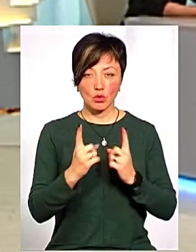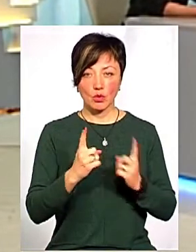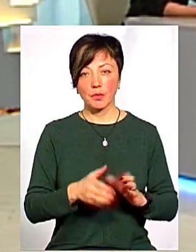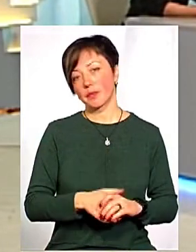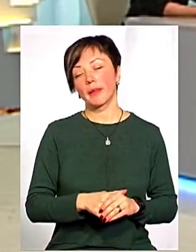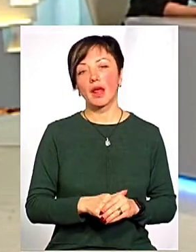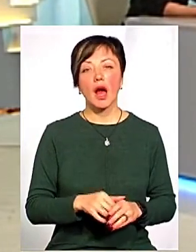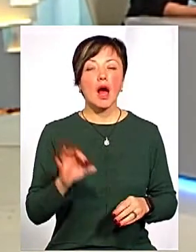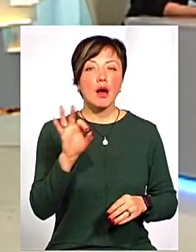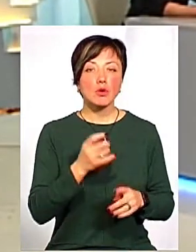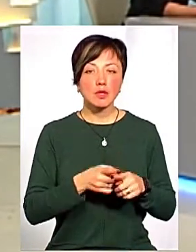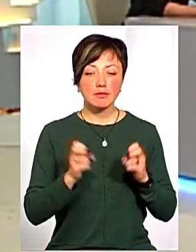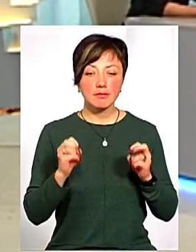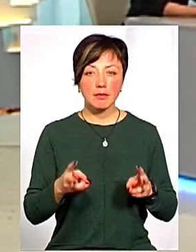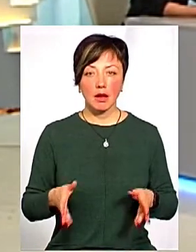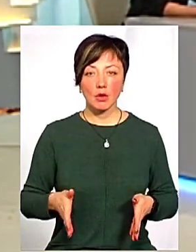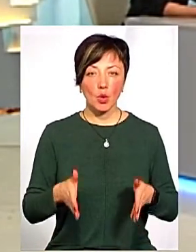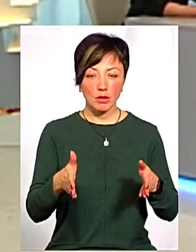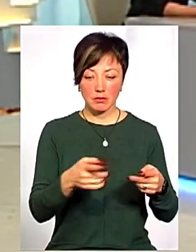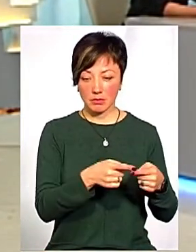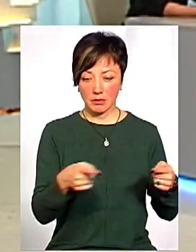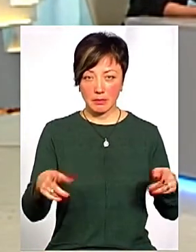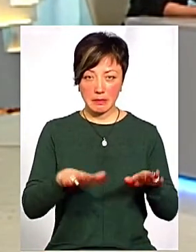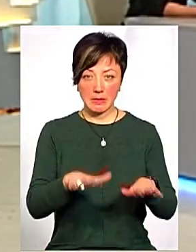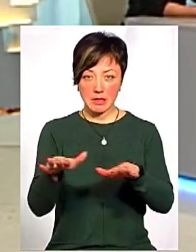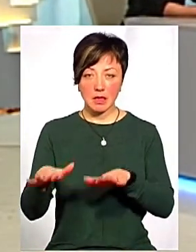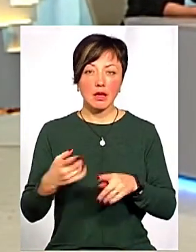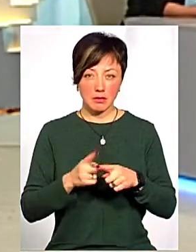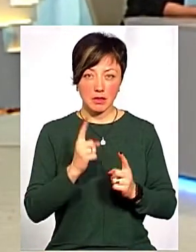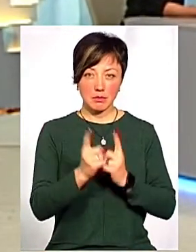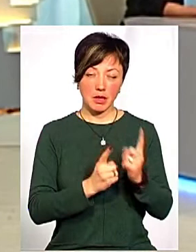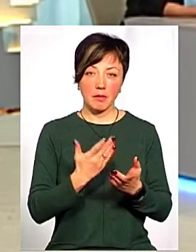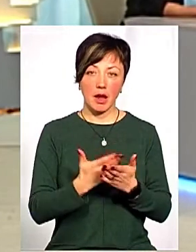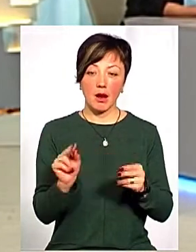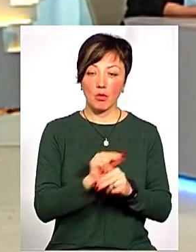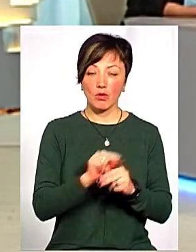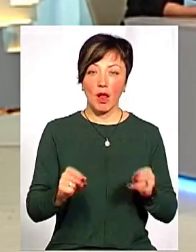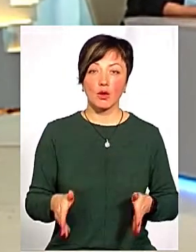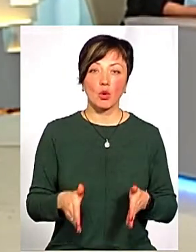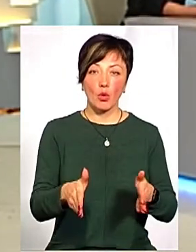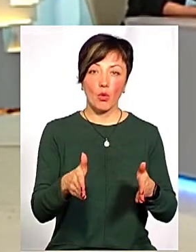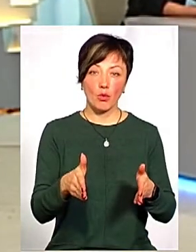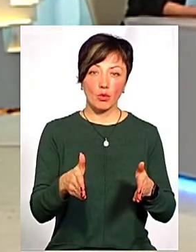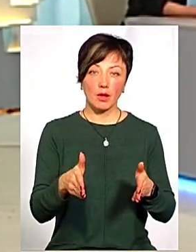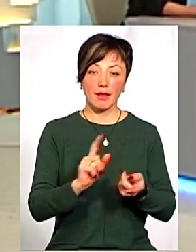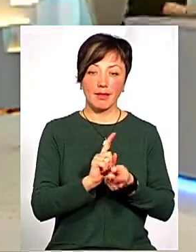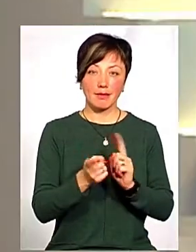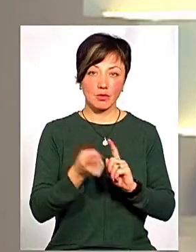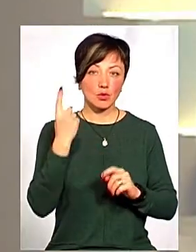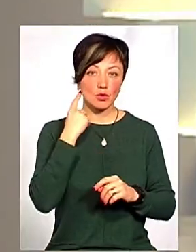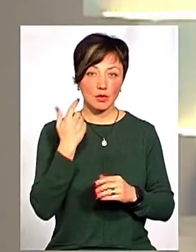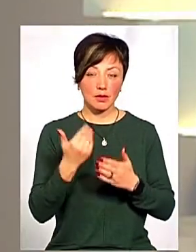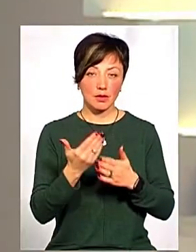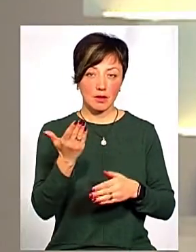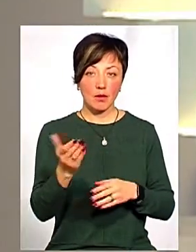от те, що стосується саме оцих небезпечних, аварійно-небезпечних зон, от чи вони якось змінюються, наприклад, відремонтували дорогу, навпаки, ну, як ми чули